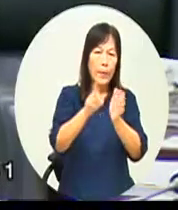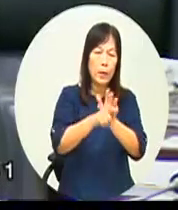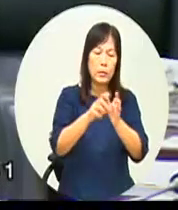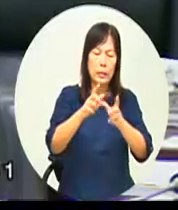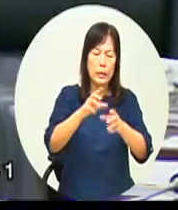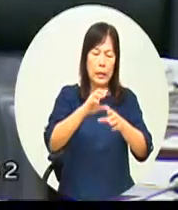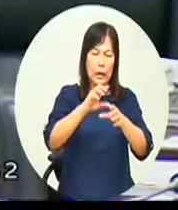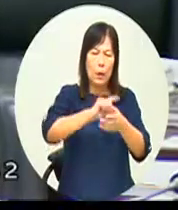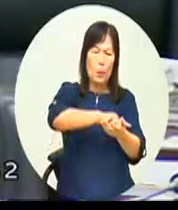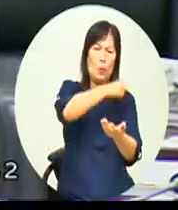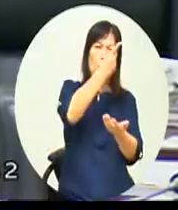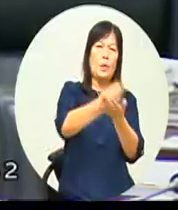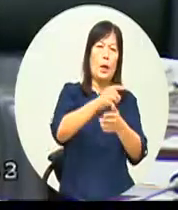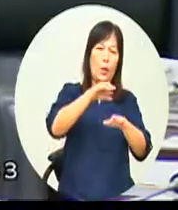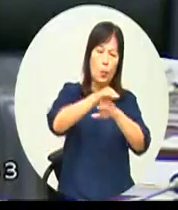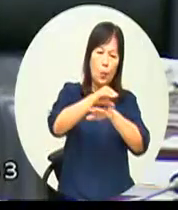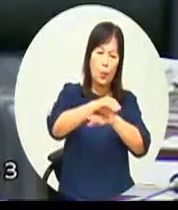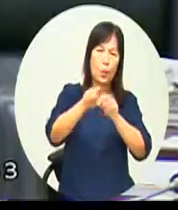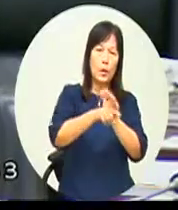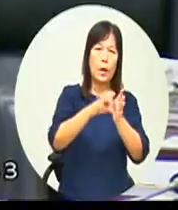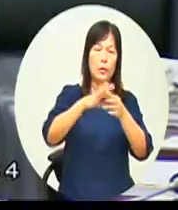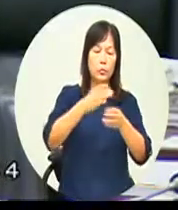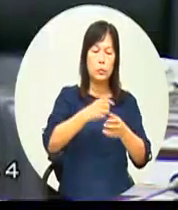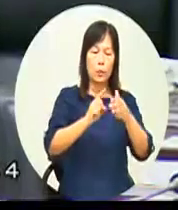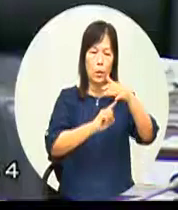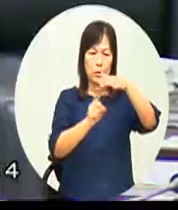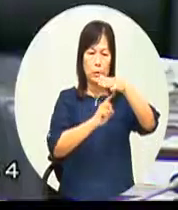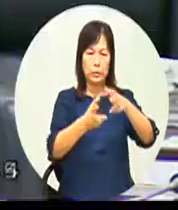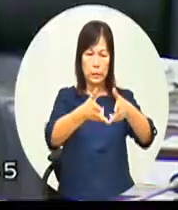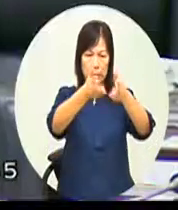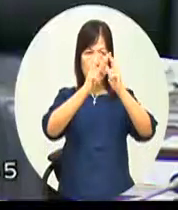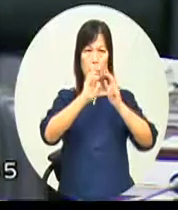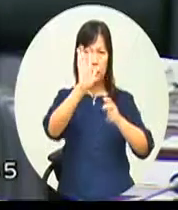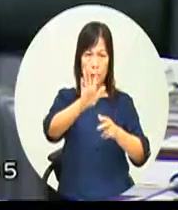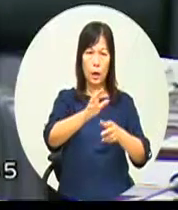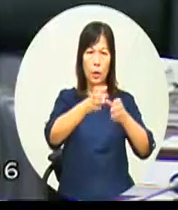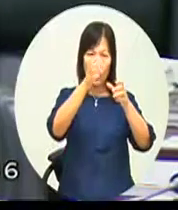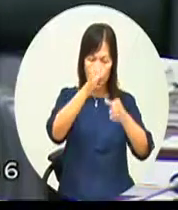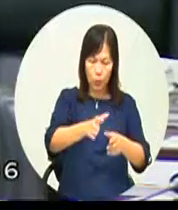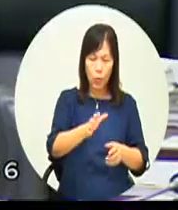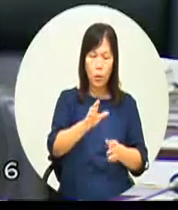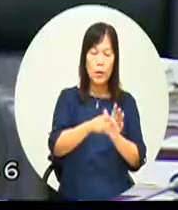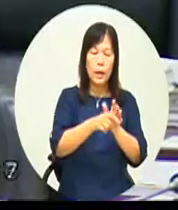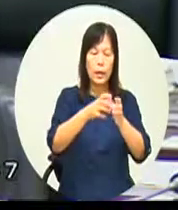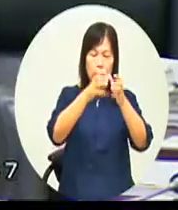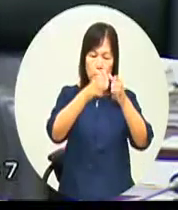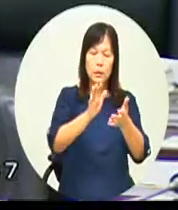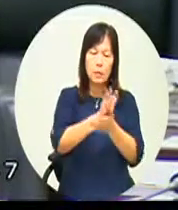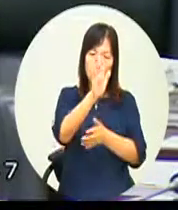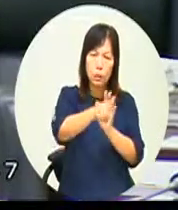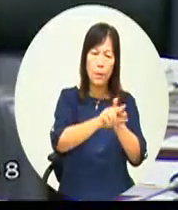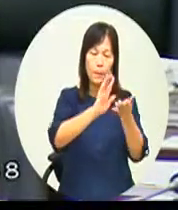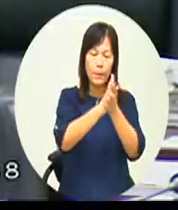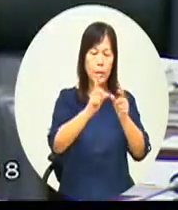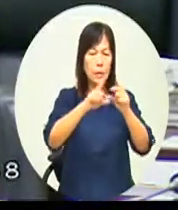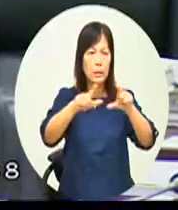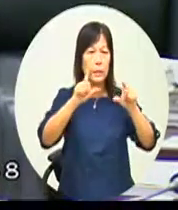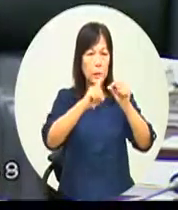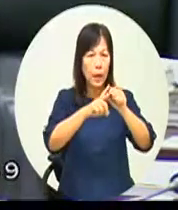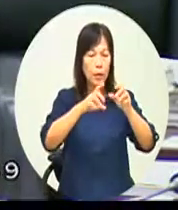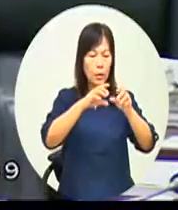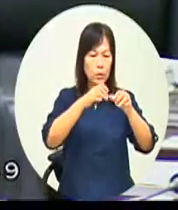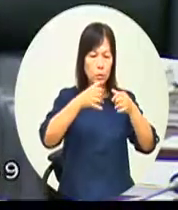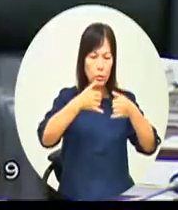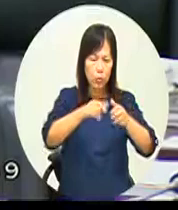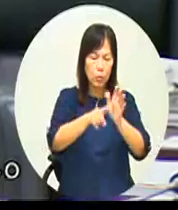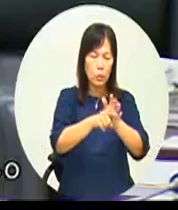输，所以盖了 高架桥。那自从有高架桥之后，大中路就几乎是塞车的